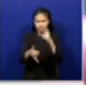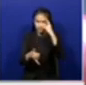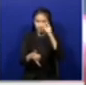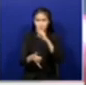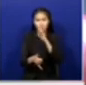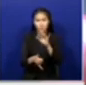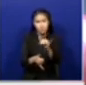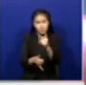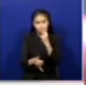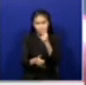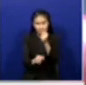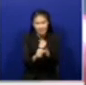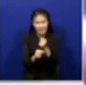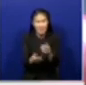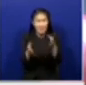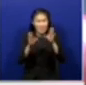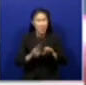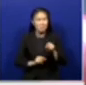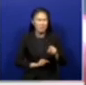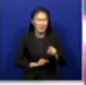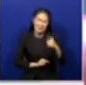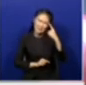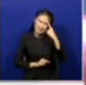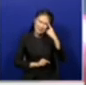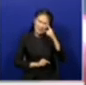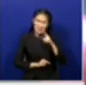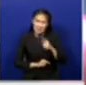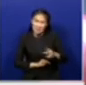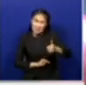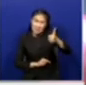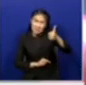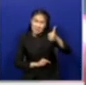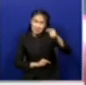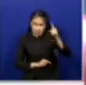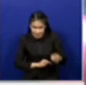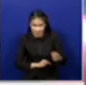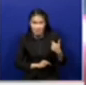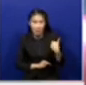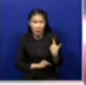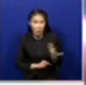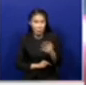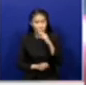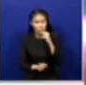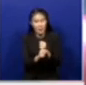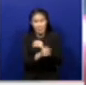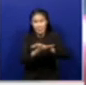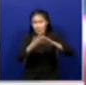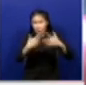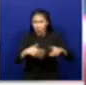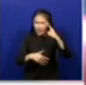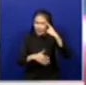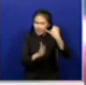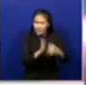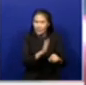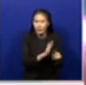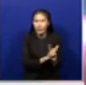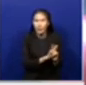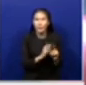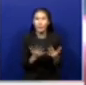เราทำอย่างนี้ต่อไปมันจะเป็นผลที่ดีจริงหรือสิ่งที่เราทำไปแล้วมีข้อผิดพลาดอะไรอีก